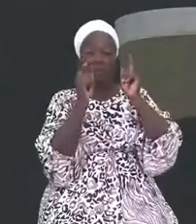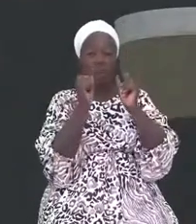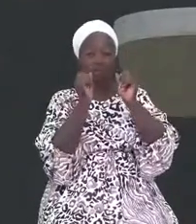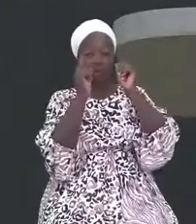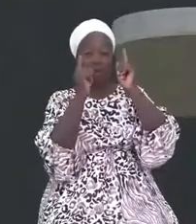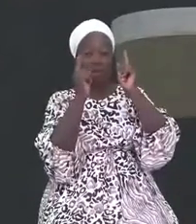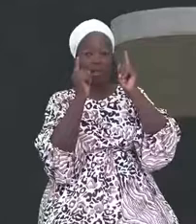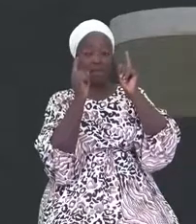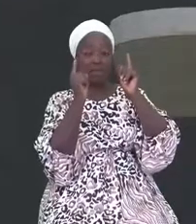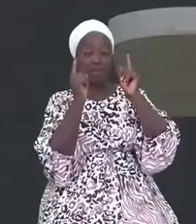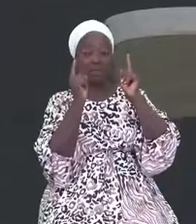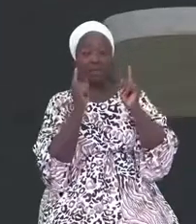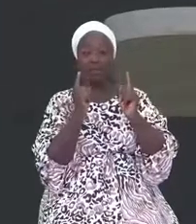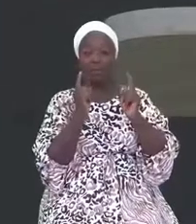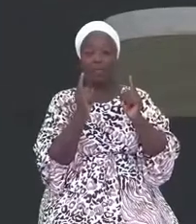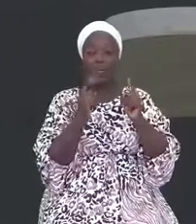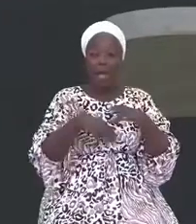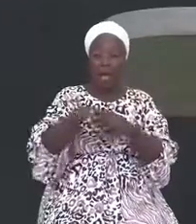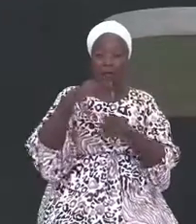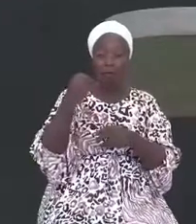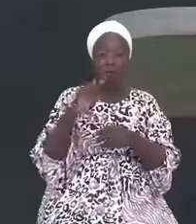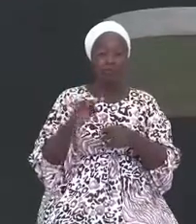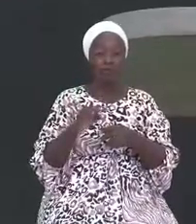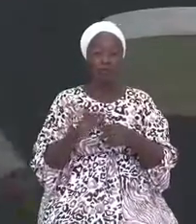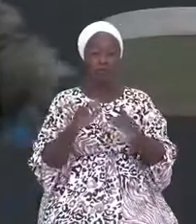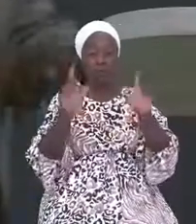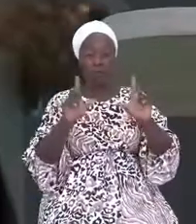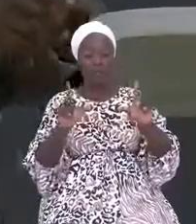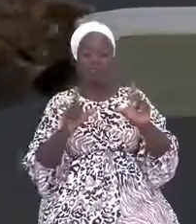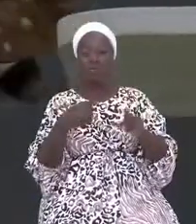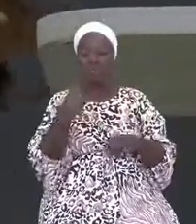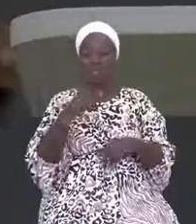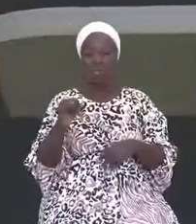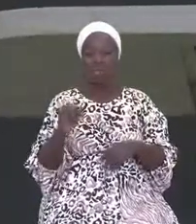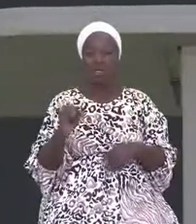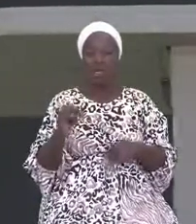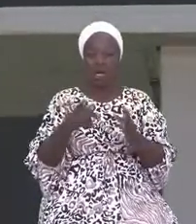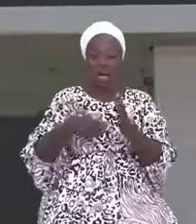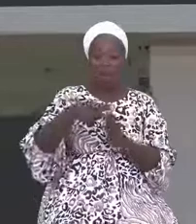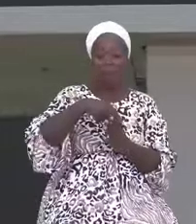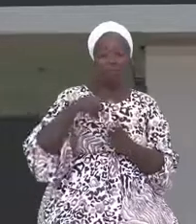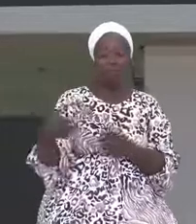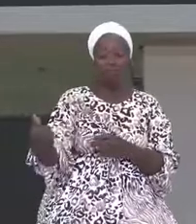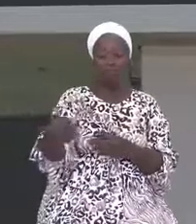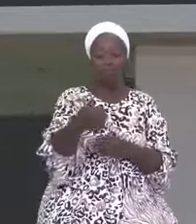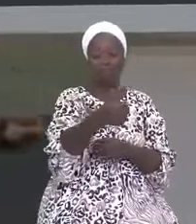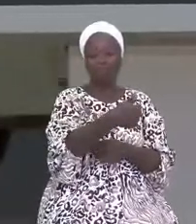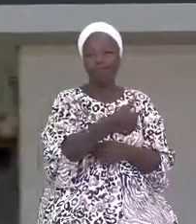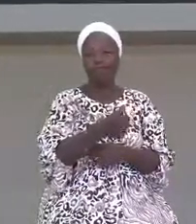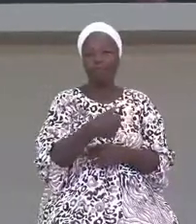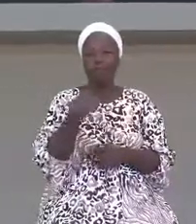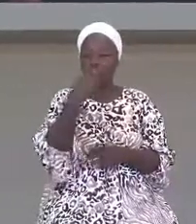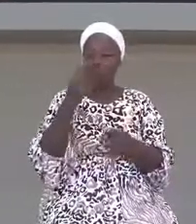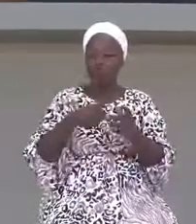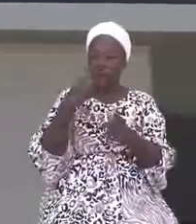surpris étonné ébahi et il se dit les uns aux autres et qui peut être